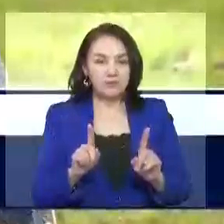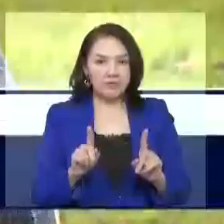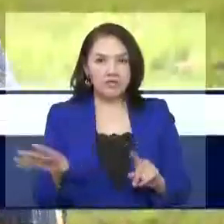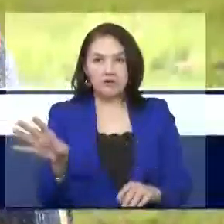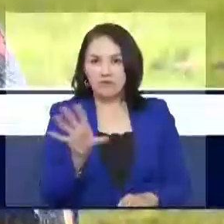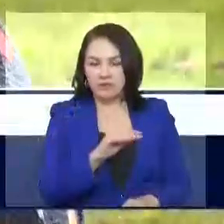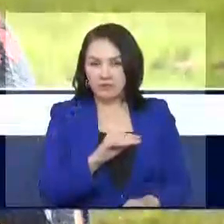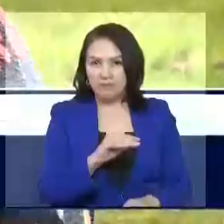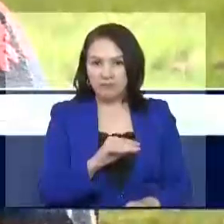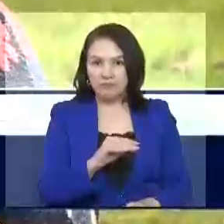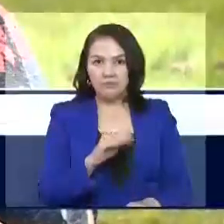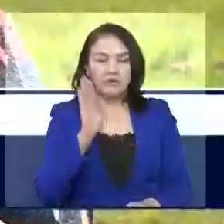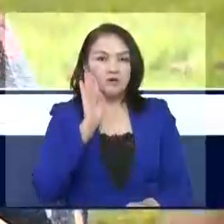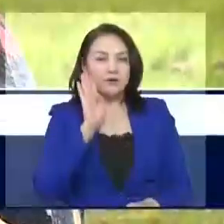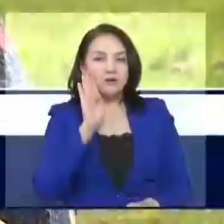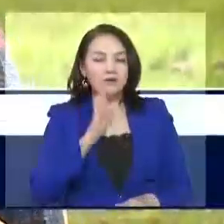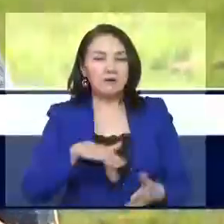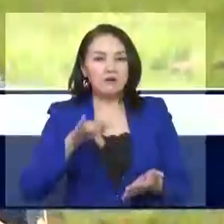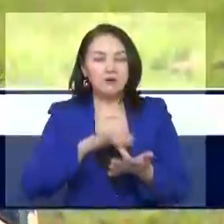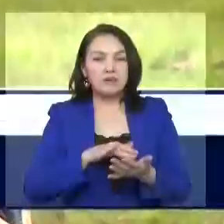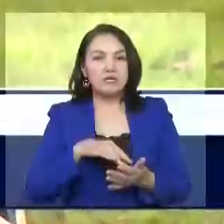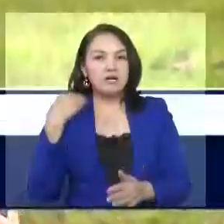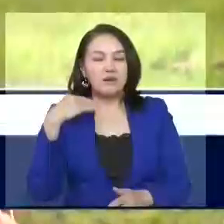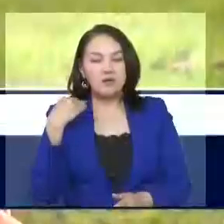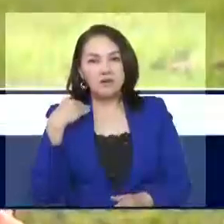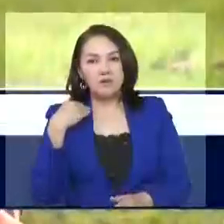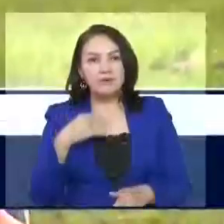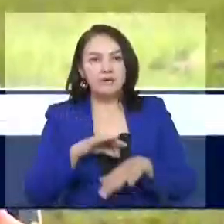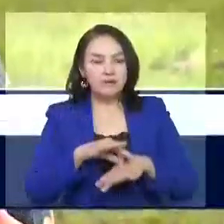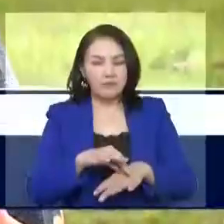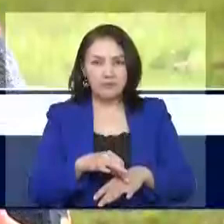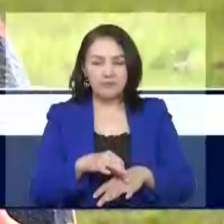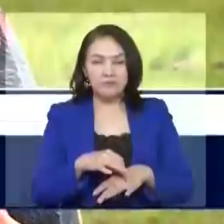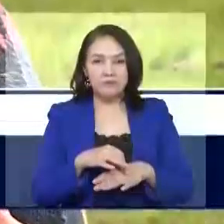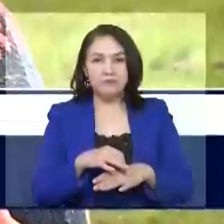все объекты водоснабжения города Актюбе работают в штатном режиме.